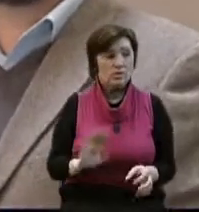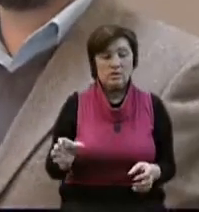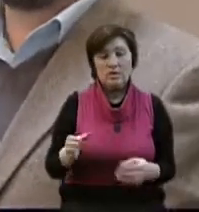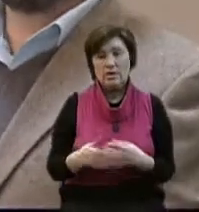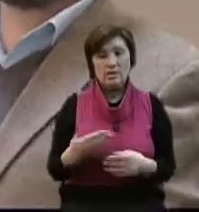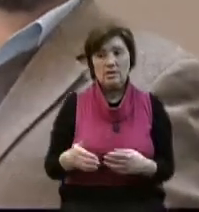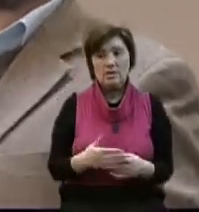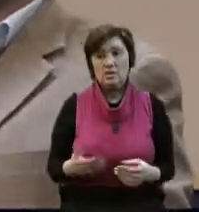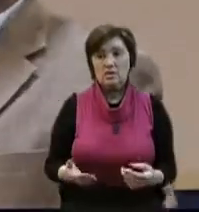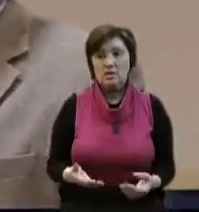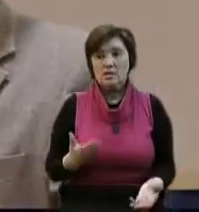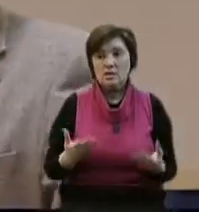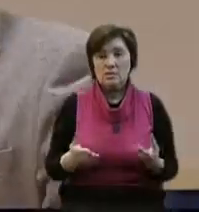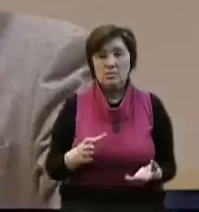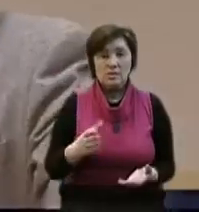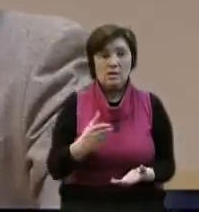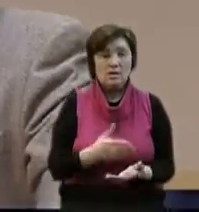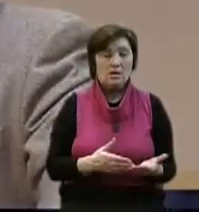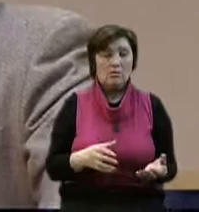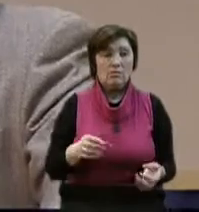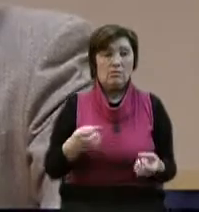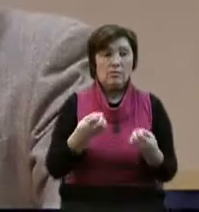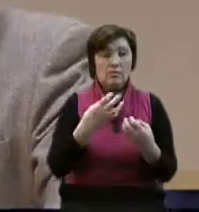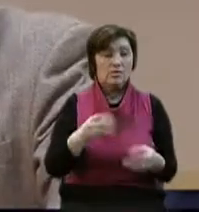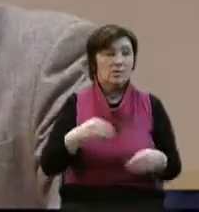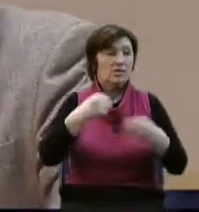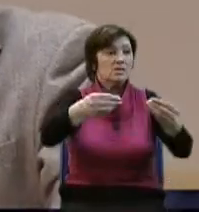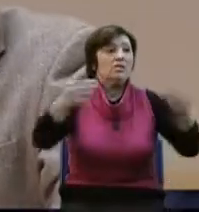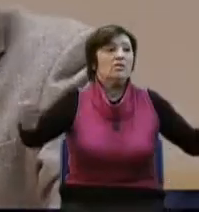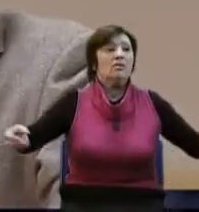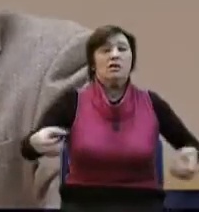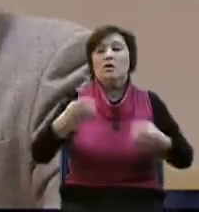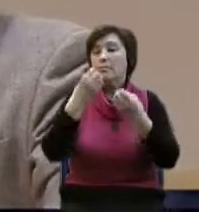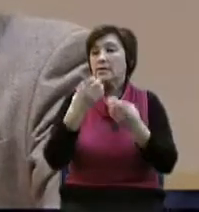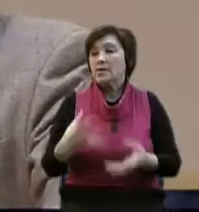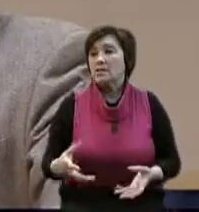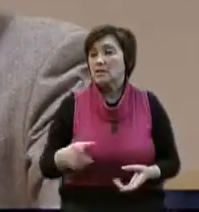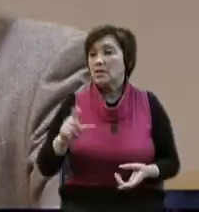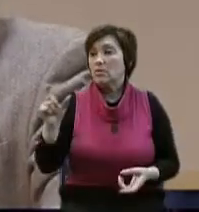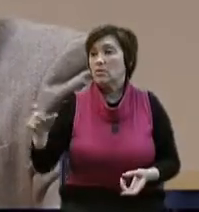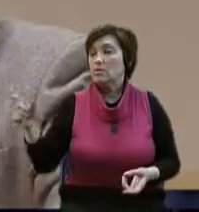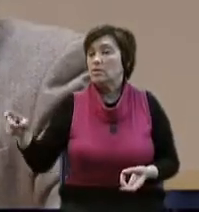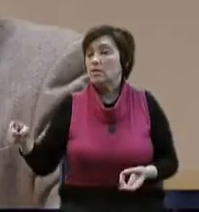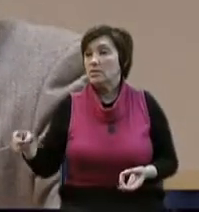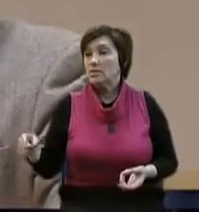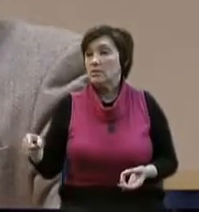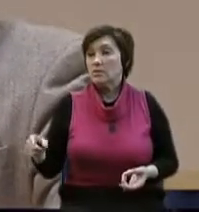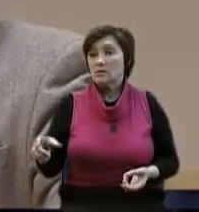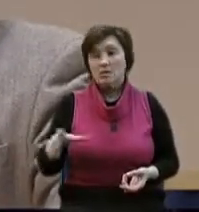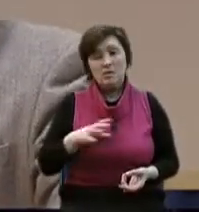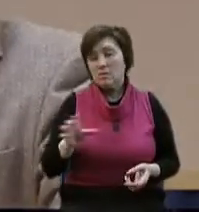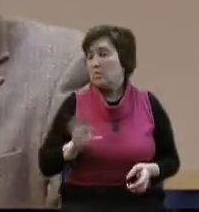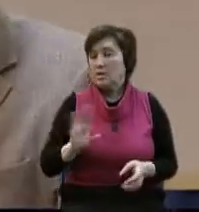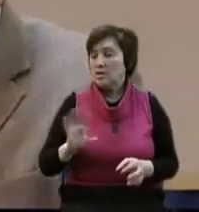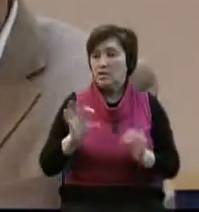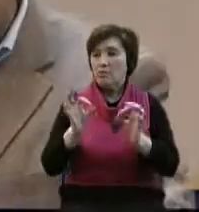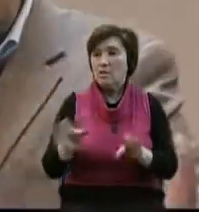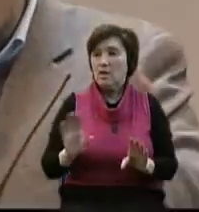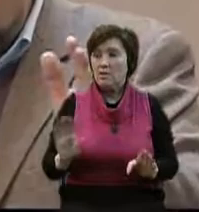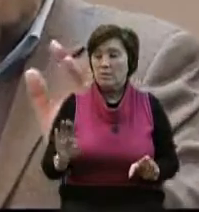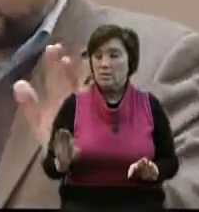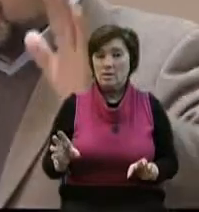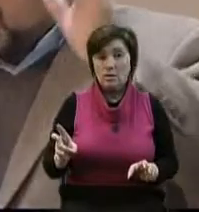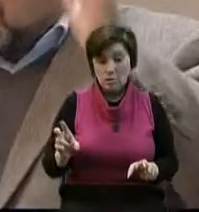Наверное, если бы эти хлебы просто раздавали обычным людям просто так, то это было бы неправильно. Но в